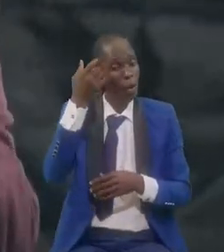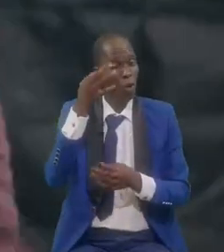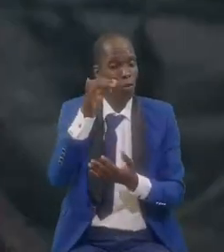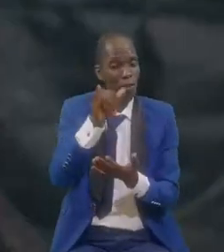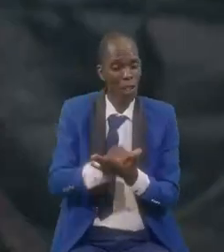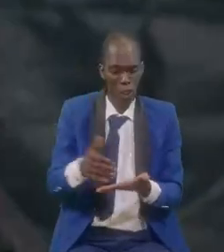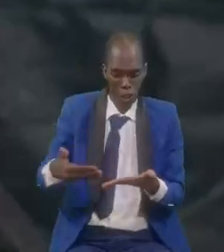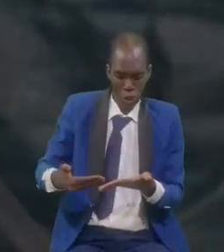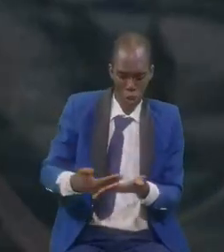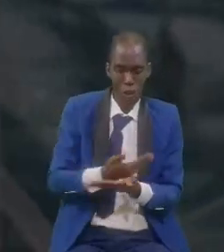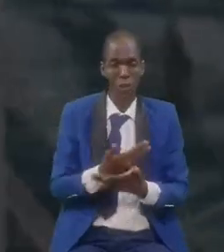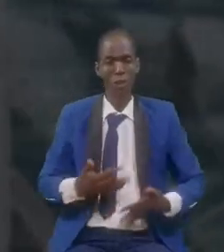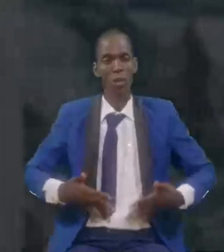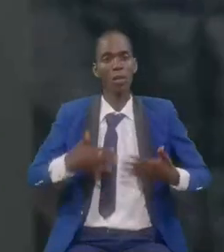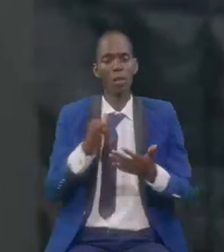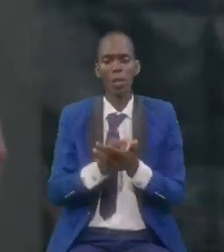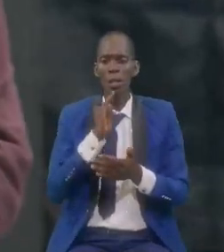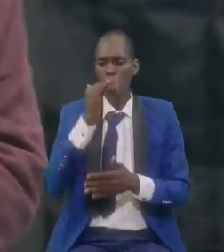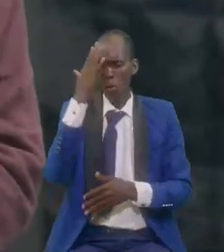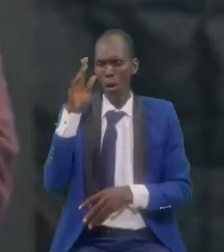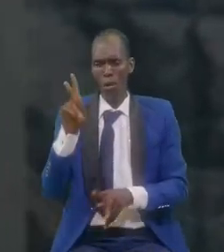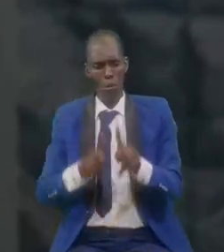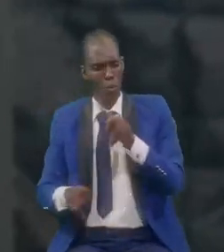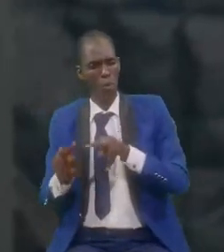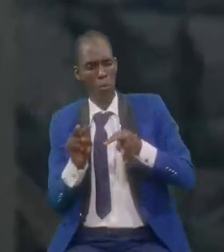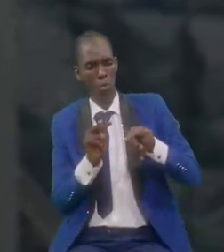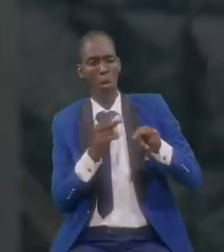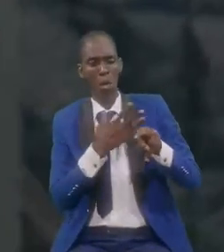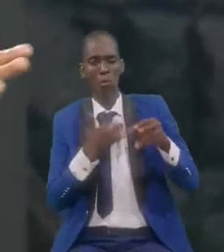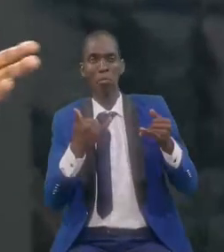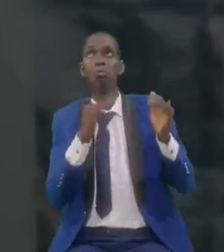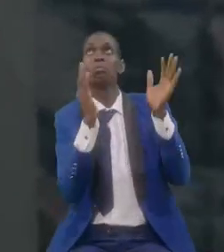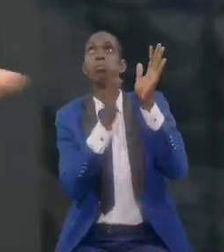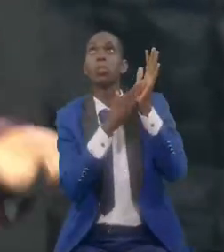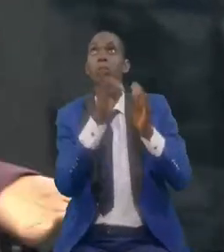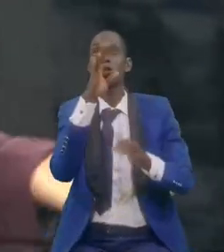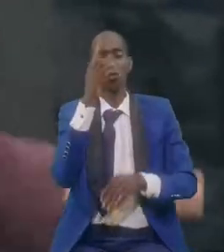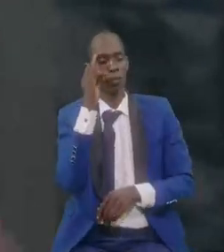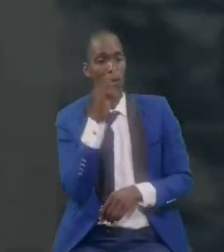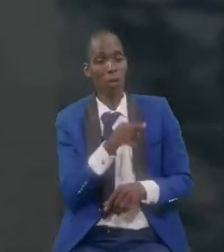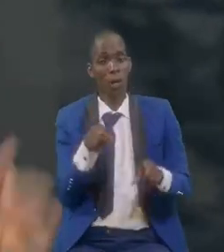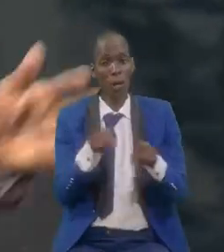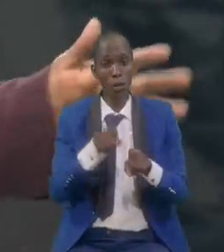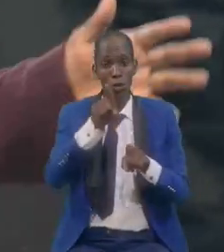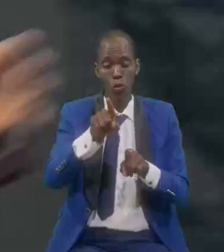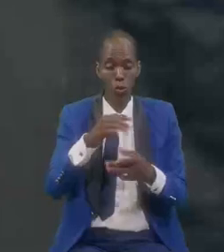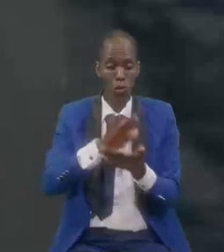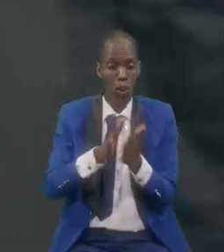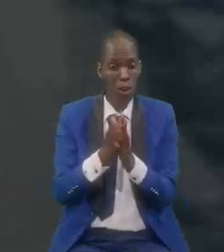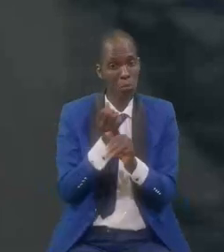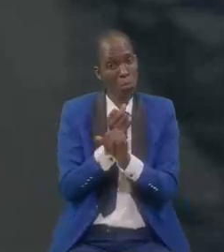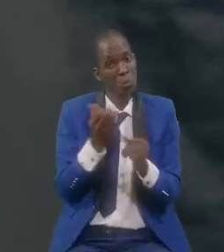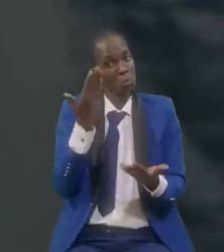pour cette nouvelle vie. Voilà pourquoi elle glorifiait Dieu à son sujet. Comme tu es sauvé, peut-être tu es déjà sauvé,